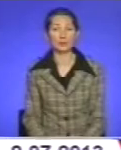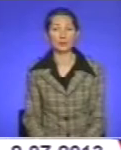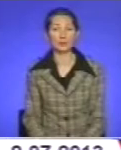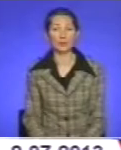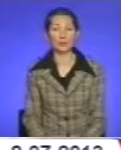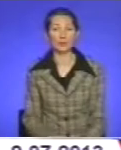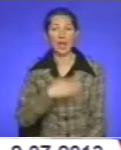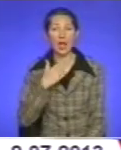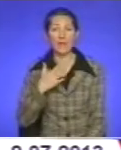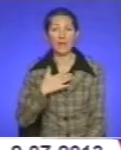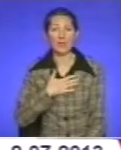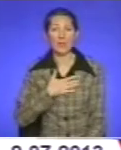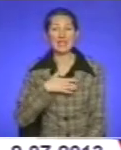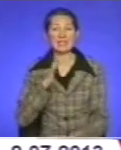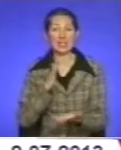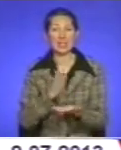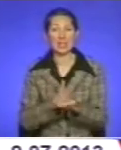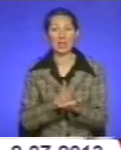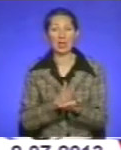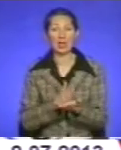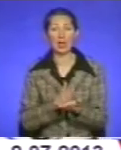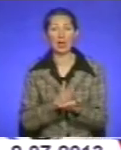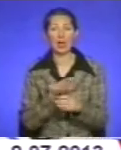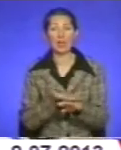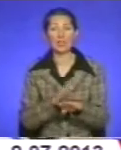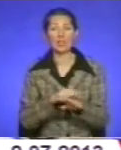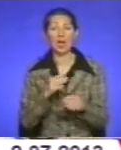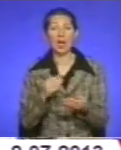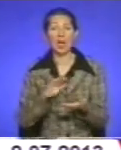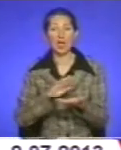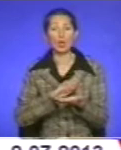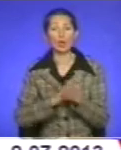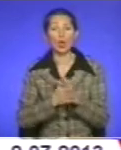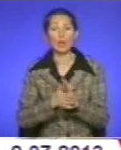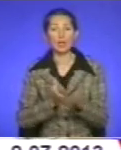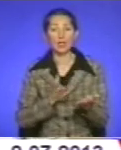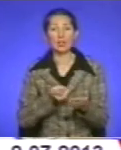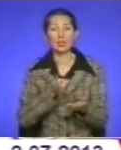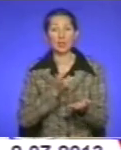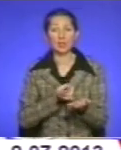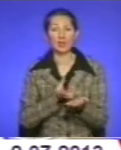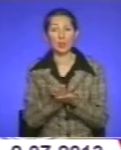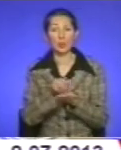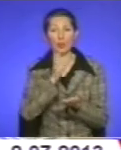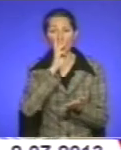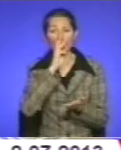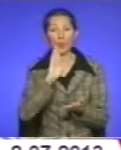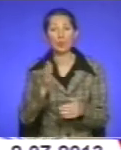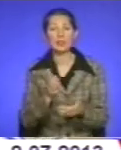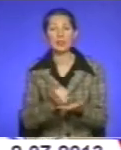У нас є критична ситуація з виплатою заробітної плати. Зокрема, були затримки